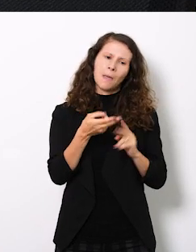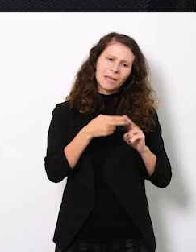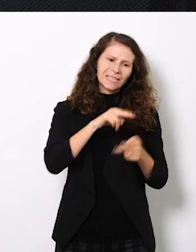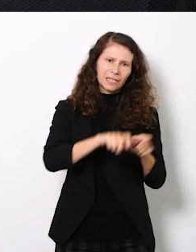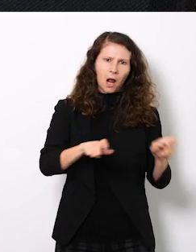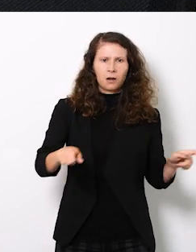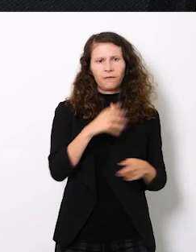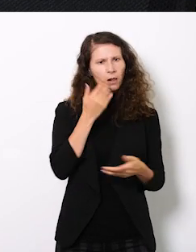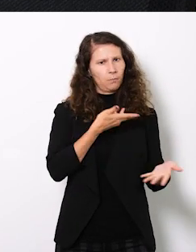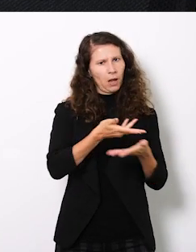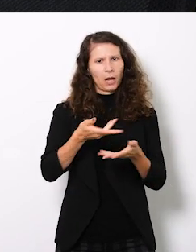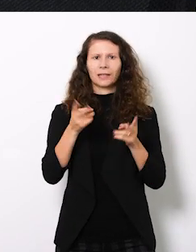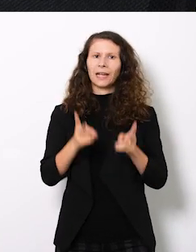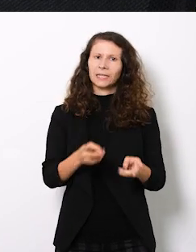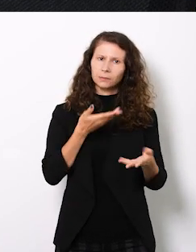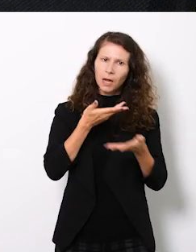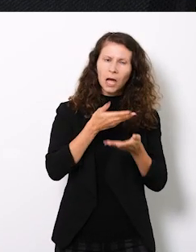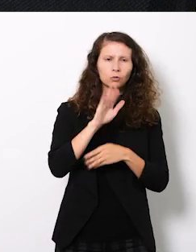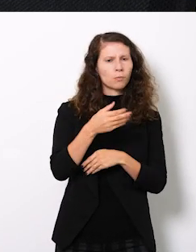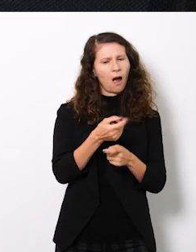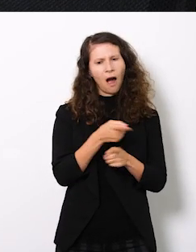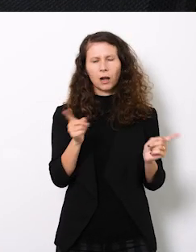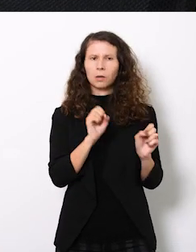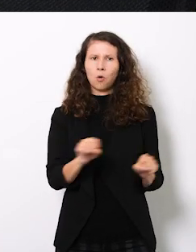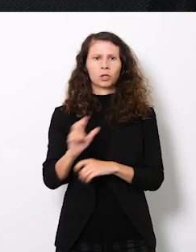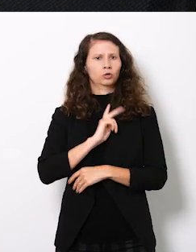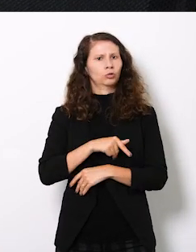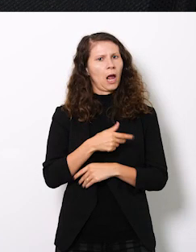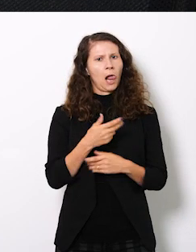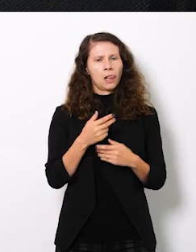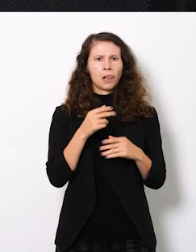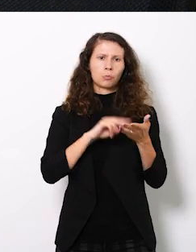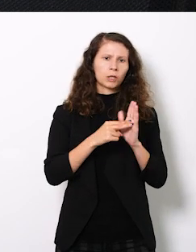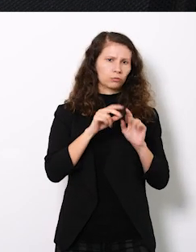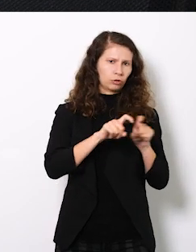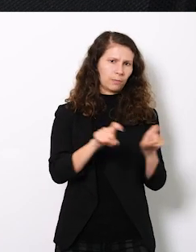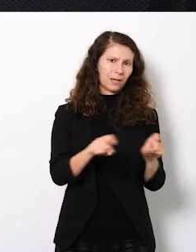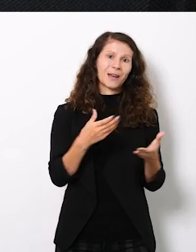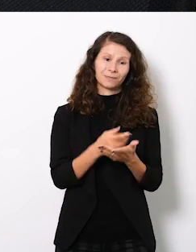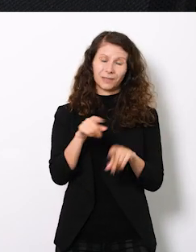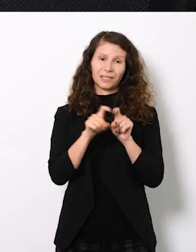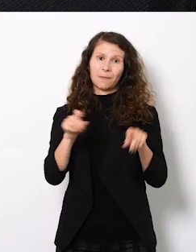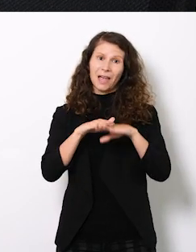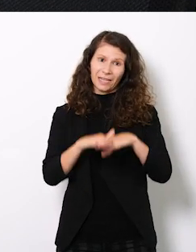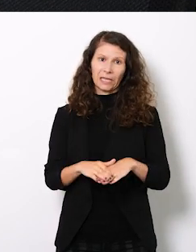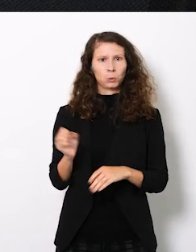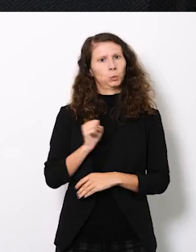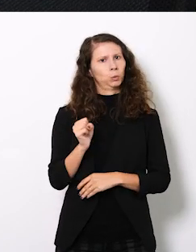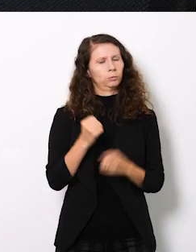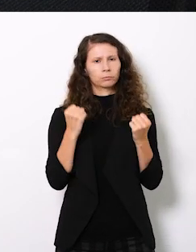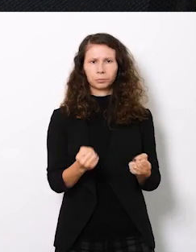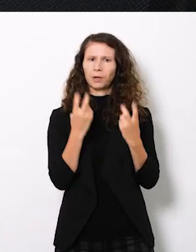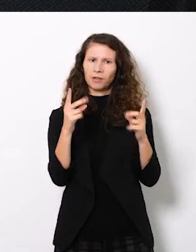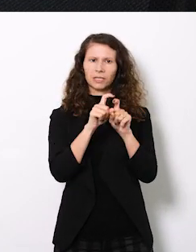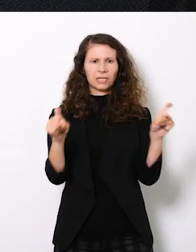zu tun und machen eben Rechtsberatung zu allen sozialpolitischen Themenfeldern. Und da ist das Thema Rente eins der wichtigsten, mit denen die Mitglieder zu